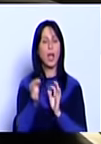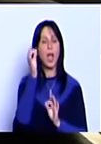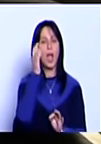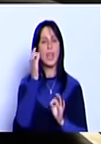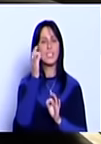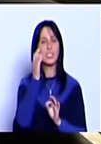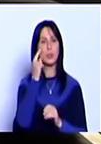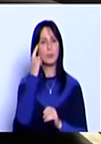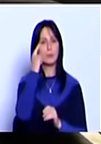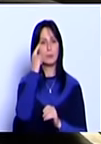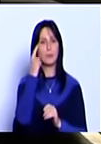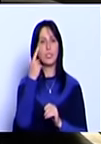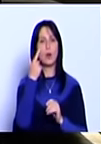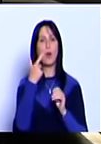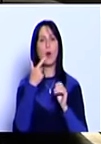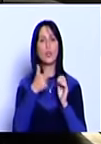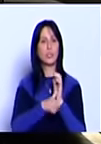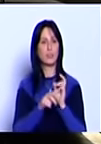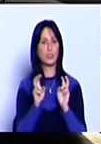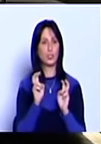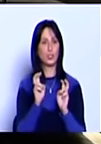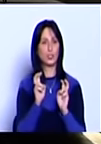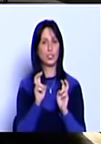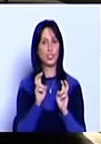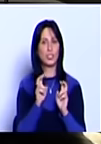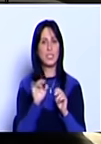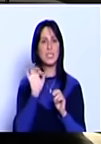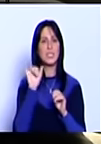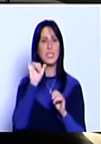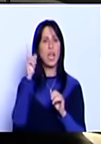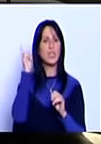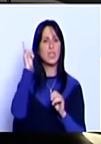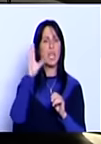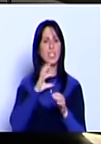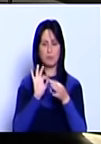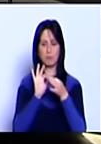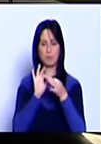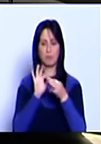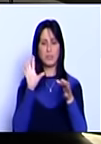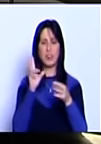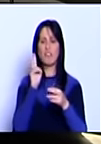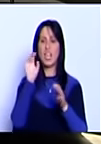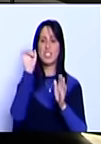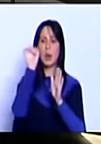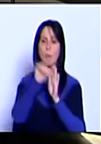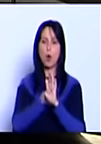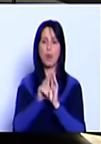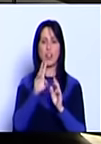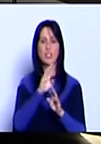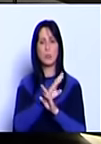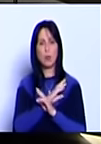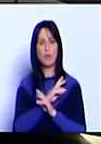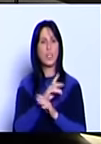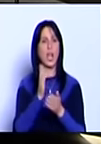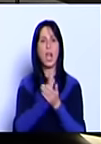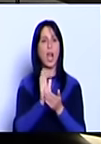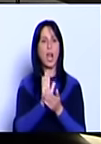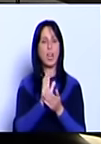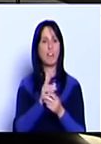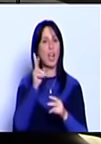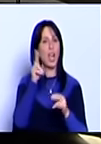გაიხსენოს, შეიხსენოს ის, რომ გაწყდა სადღაც, იმიტომ რომ ვიღაცები მოკლეს, ვიღაცები მოკვდნენ, ვიღაცები აღარ არიან, კი